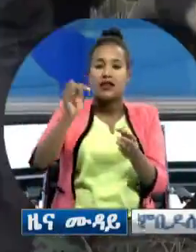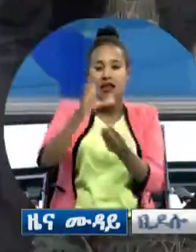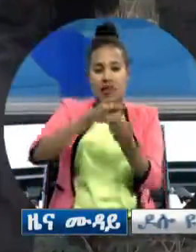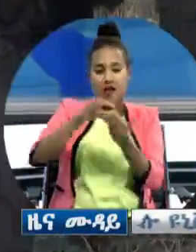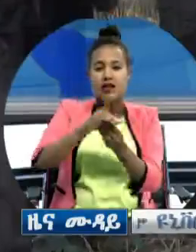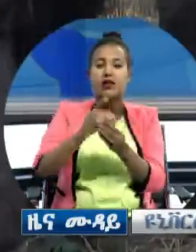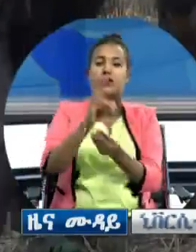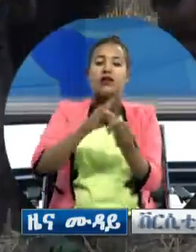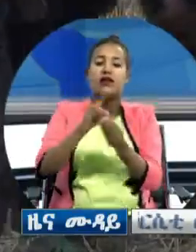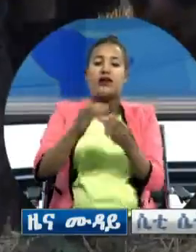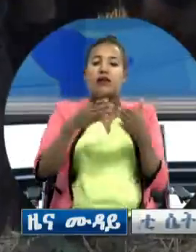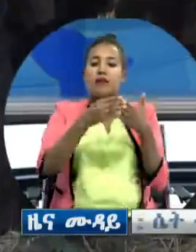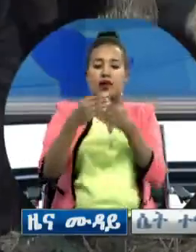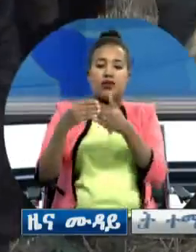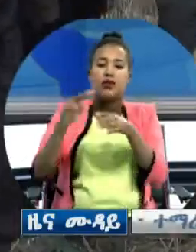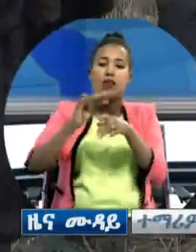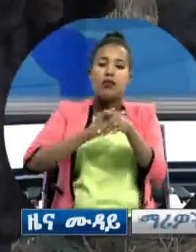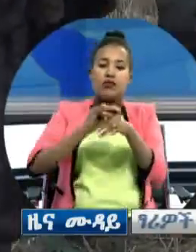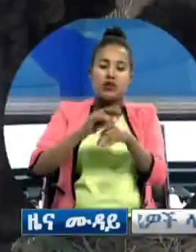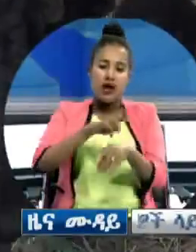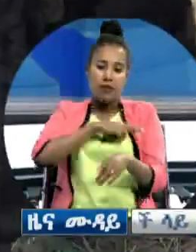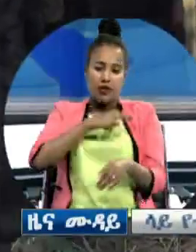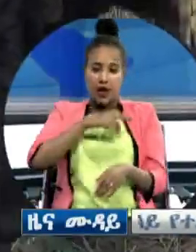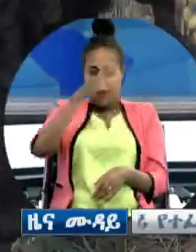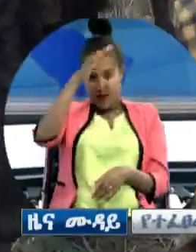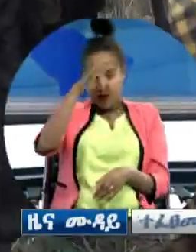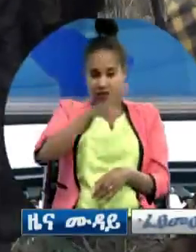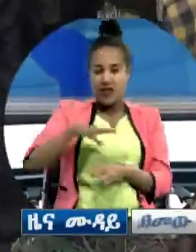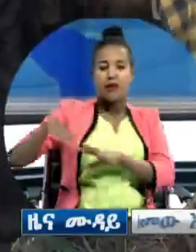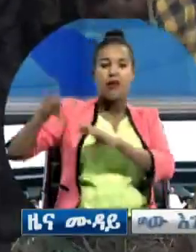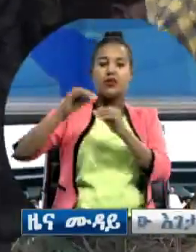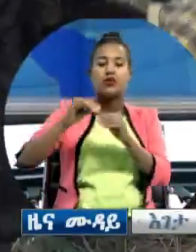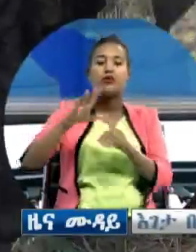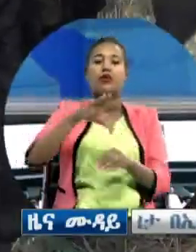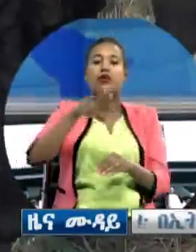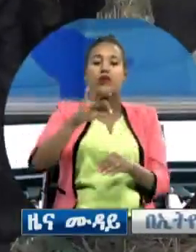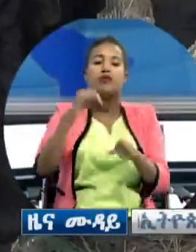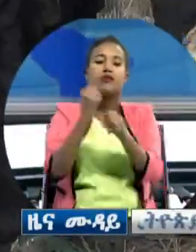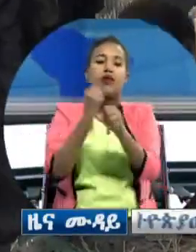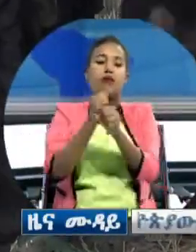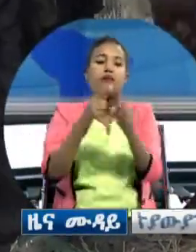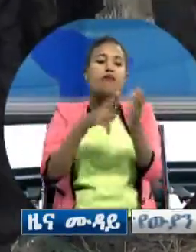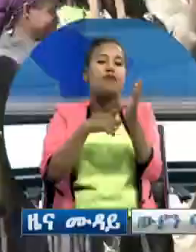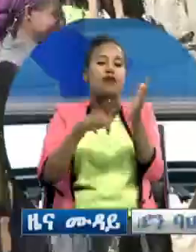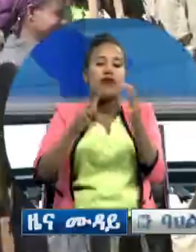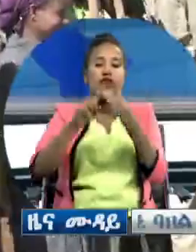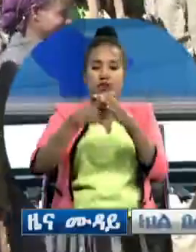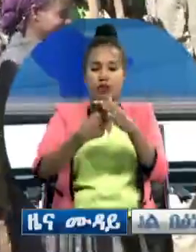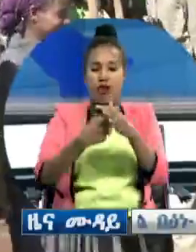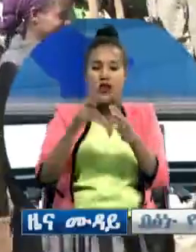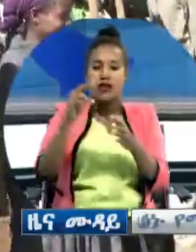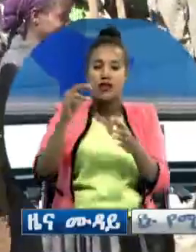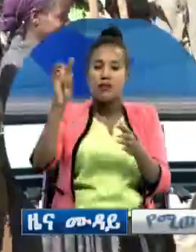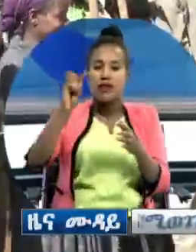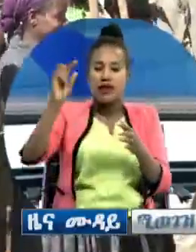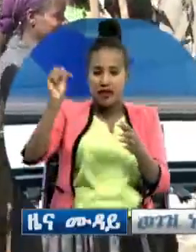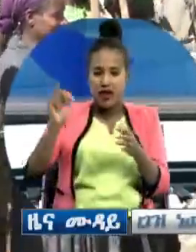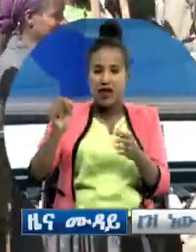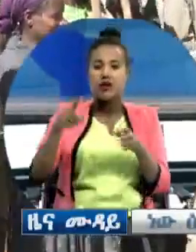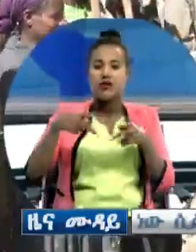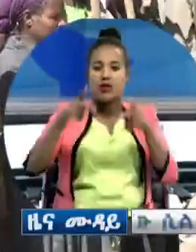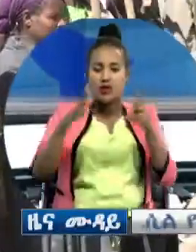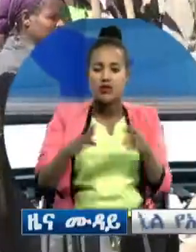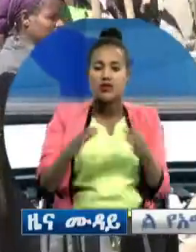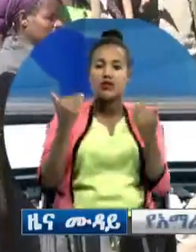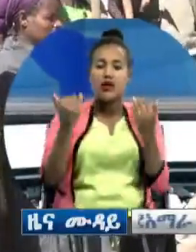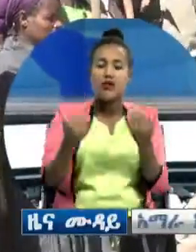የዞን አመራሮችና ባለሙያዎች የሃይማኖት አባቶችና ተማሪዎች በተገኙበት ስራው በይፋ ተጀምሯል። የመቄት ወረዳ አርሶ አደሮች እስካሁን